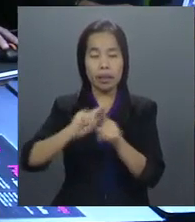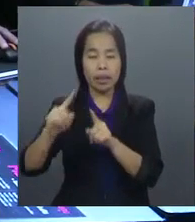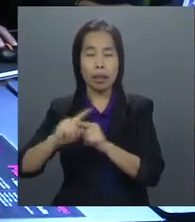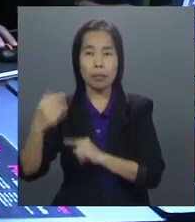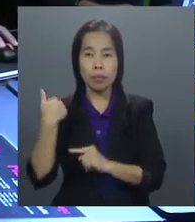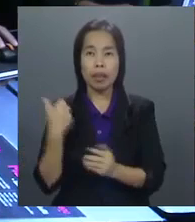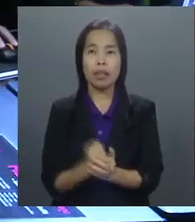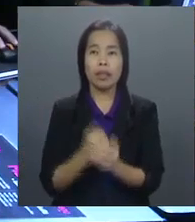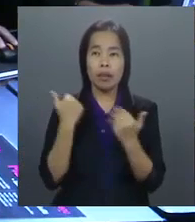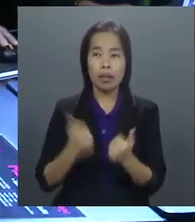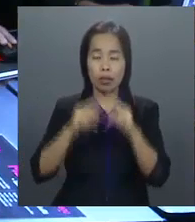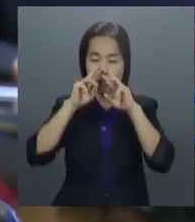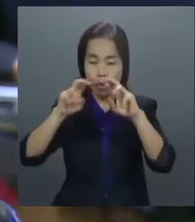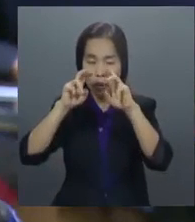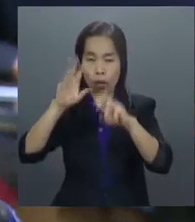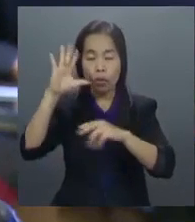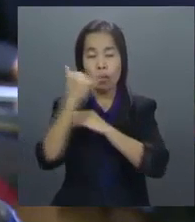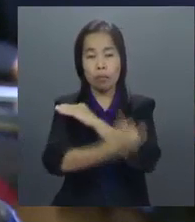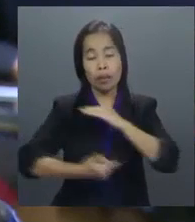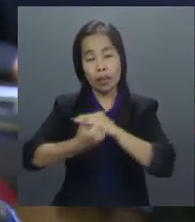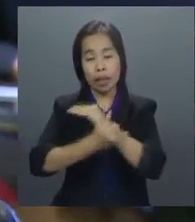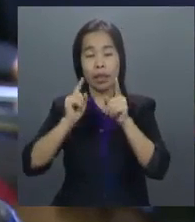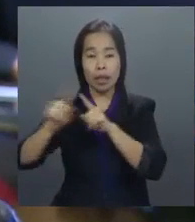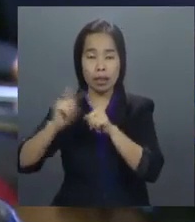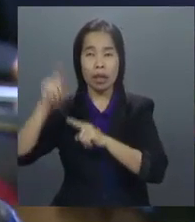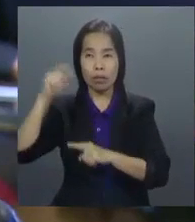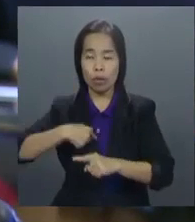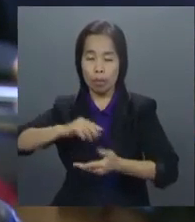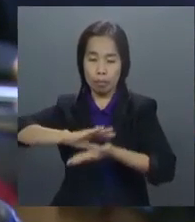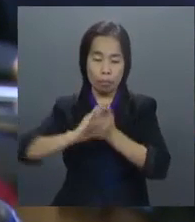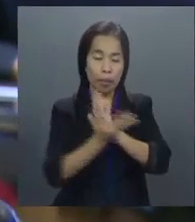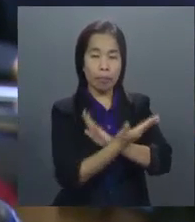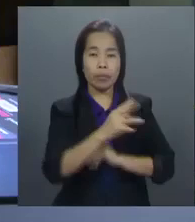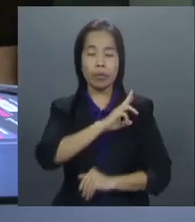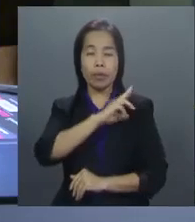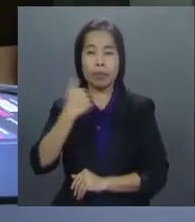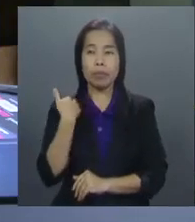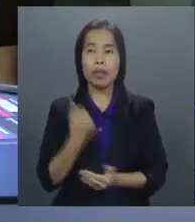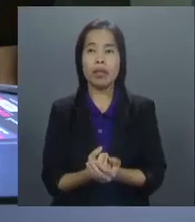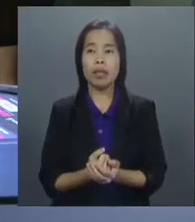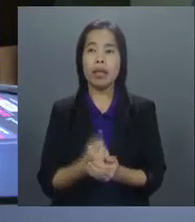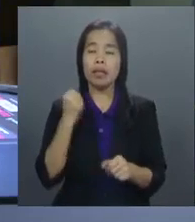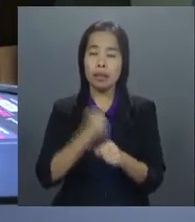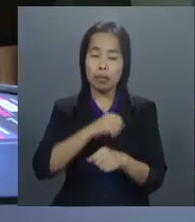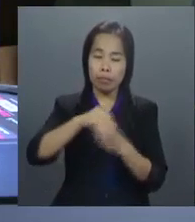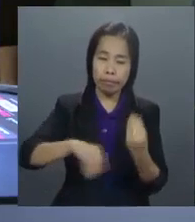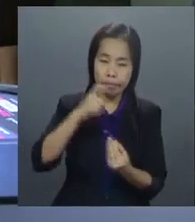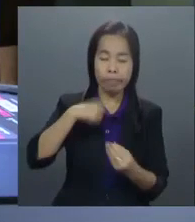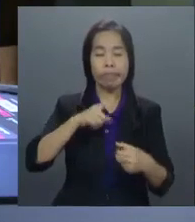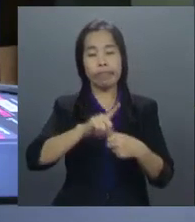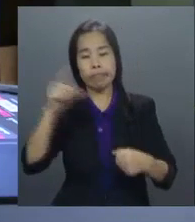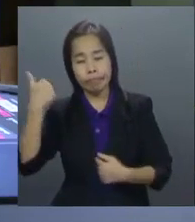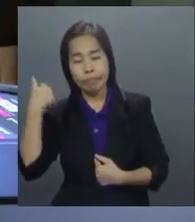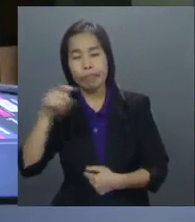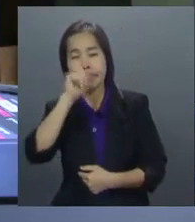ยกรณีศึกษาจากต่างประเทศพนักงานธนาคารจะต้องปรับตัวรับกระแสใหม่ซึ่งมีทั้งอยู่รอดและออกจากอุตสาหกรรม